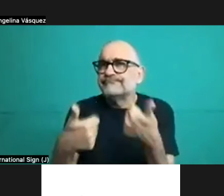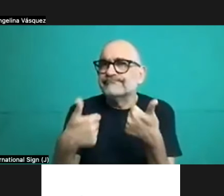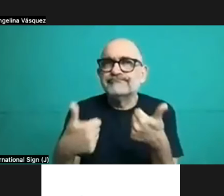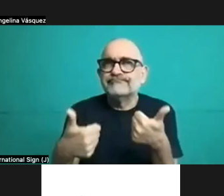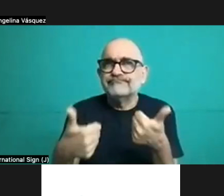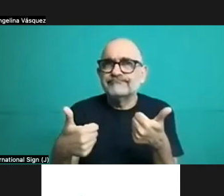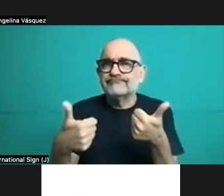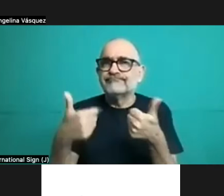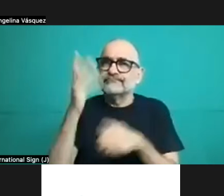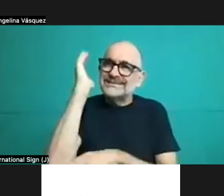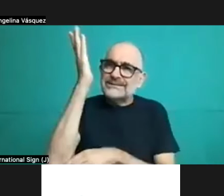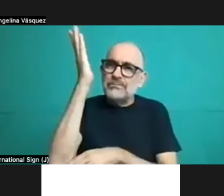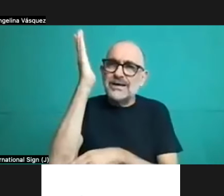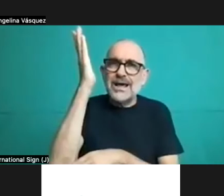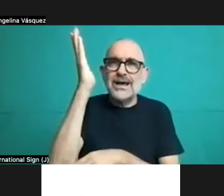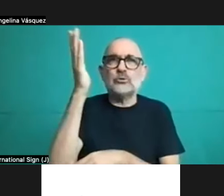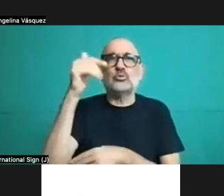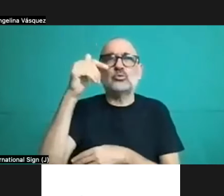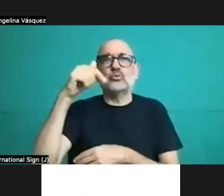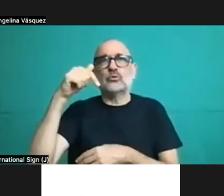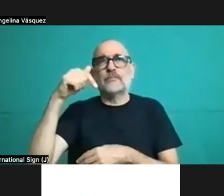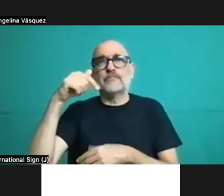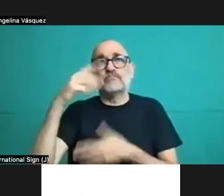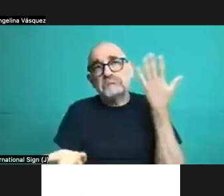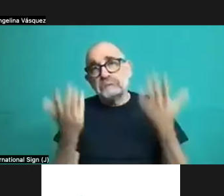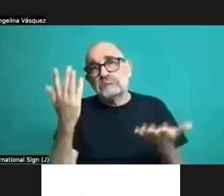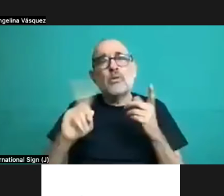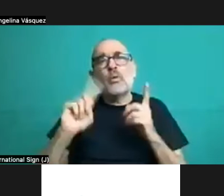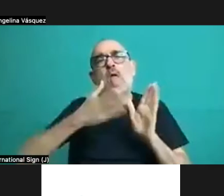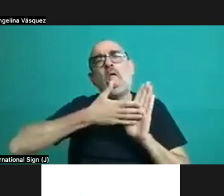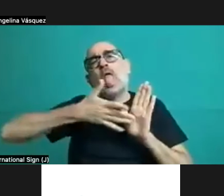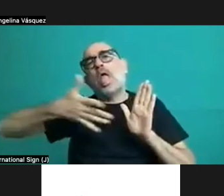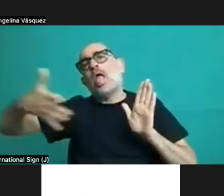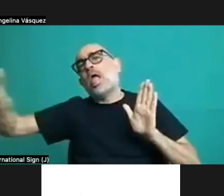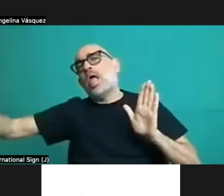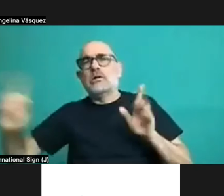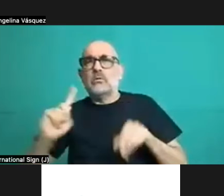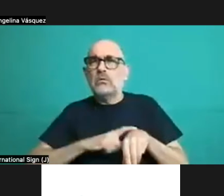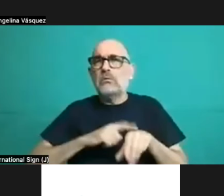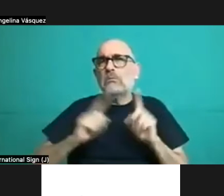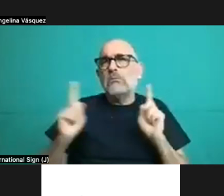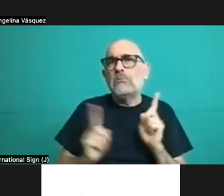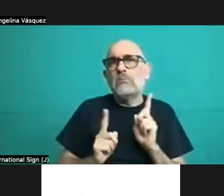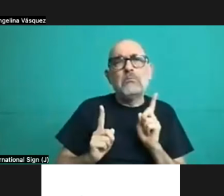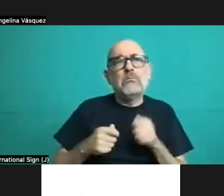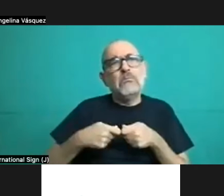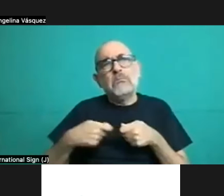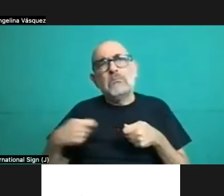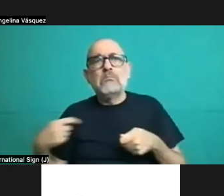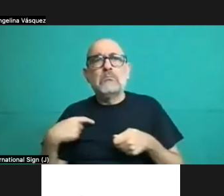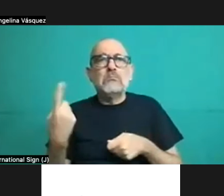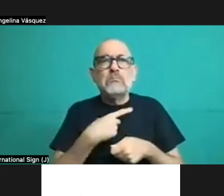Un webinaire pas très long, mais on a pu aborder